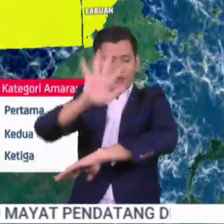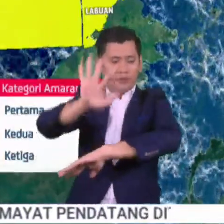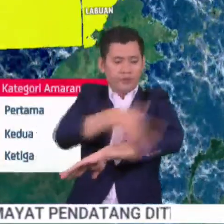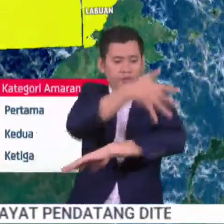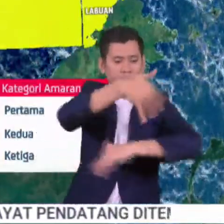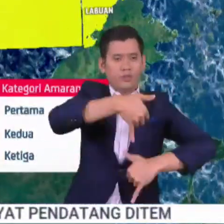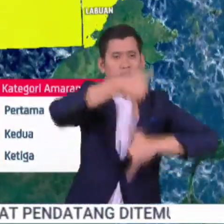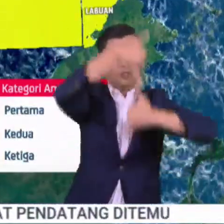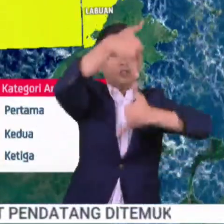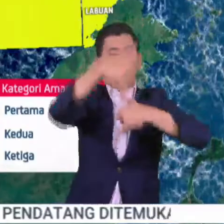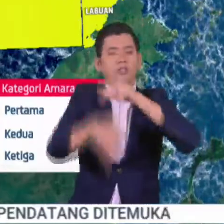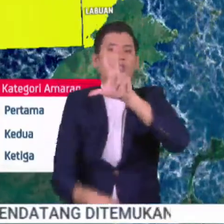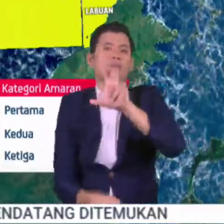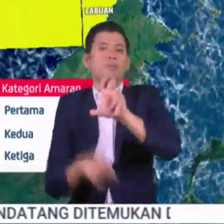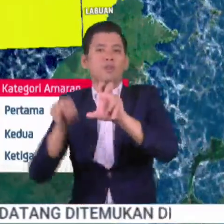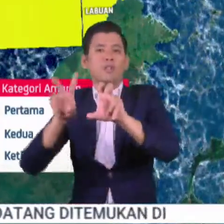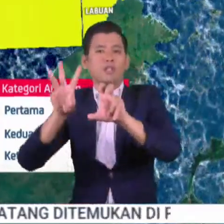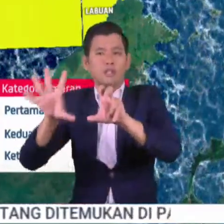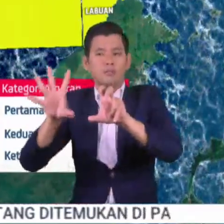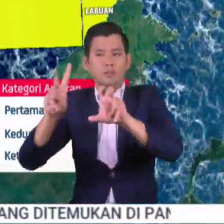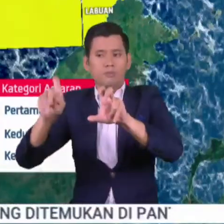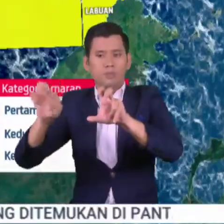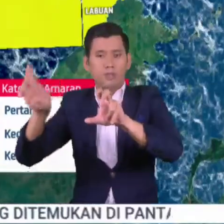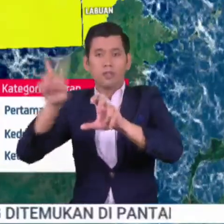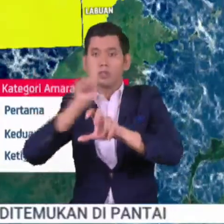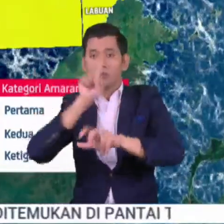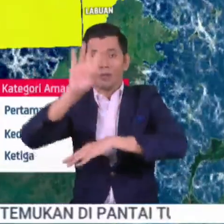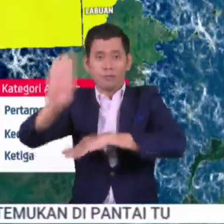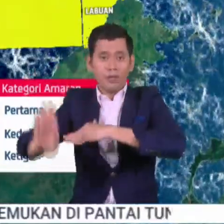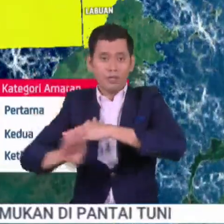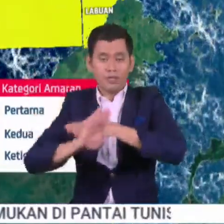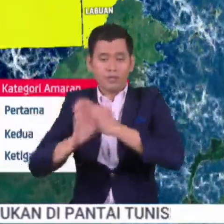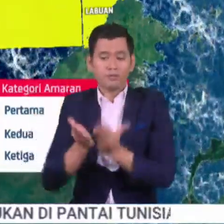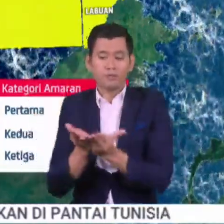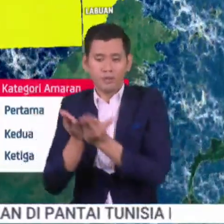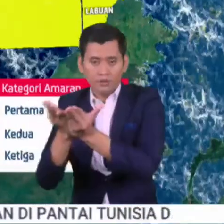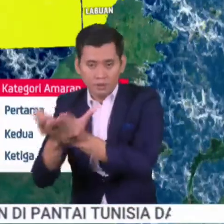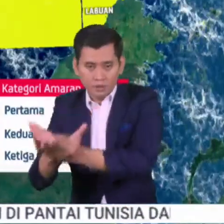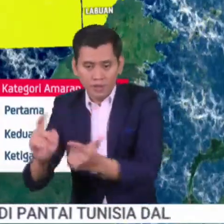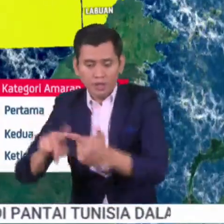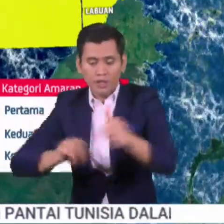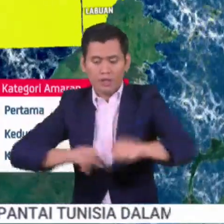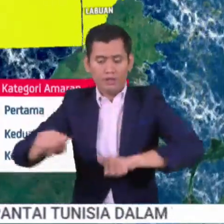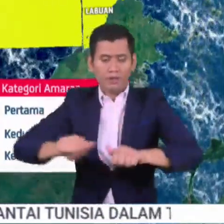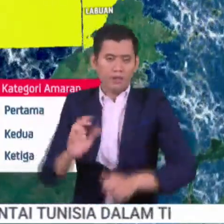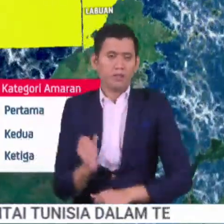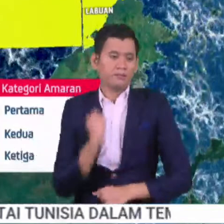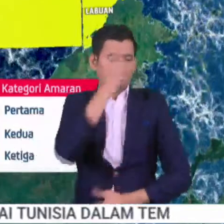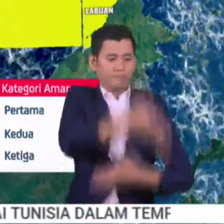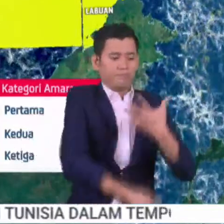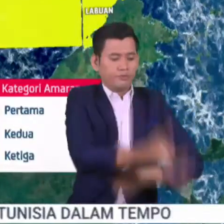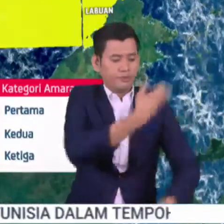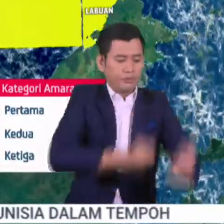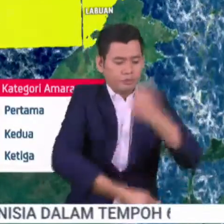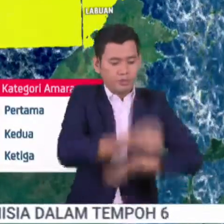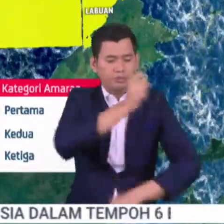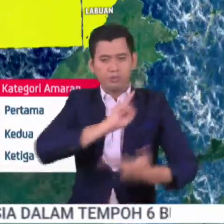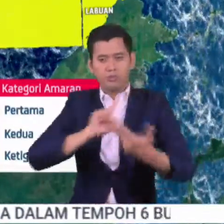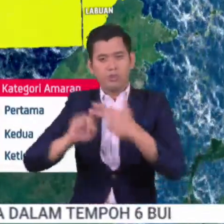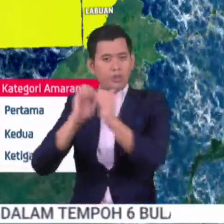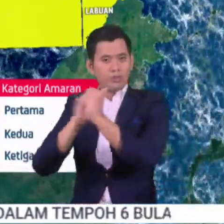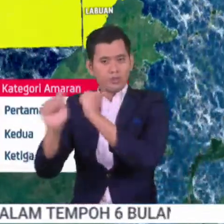mencapai 3.5 meter dan amat berbahaya kepada bot-bot kecil, aktiviti nelayan serta aktiviti sukan dan